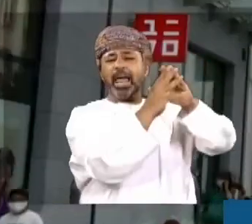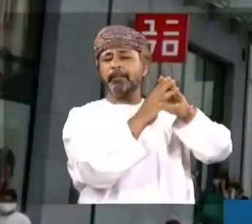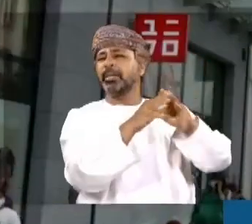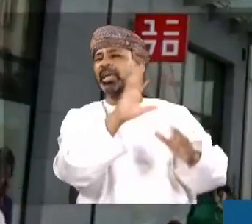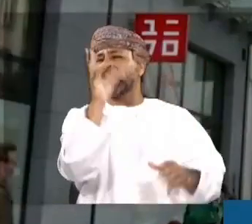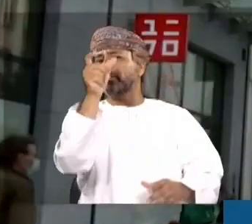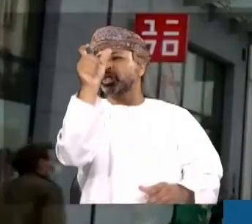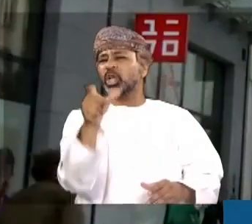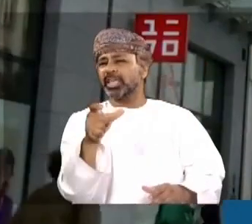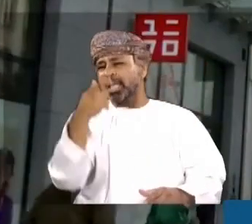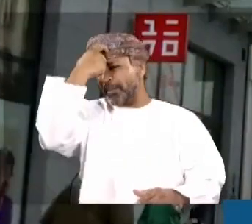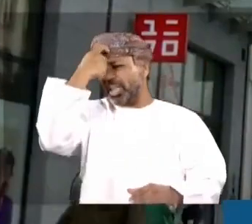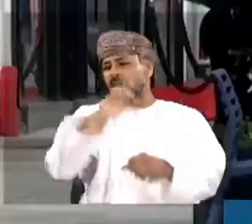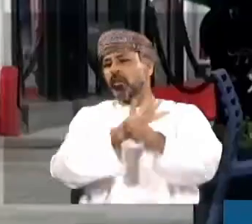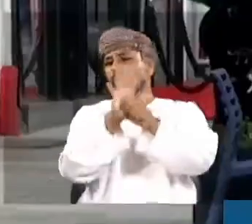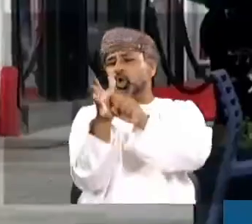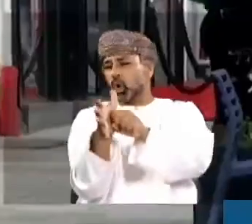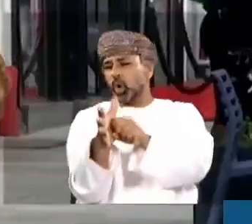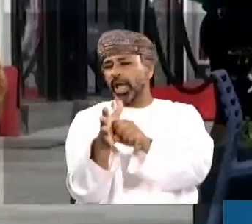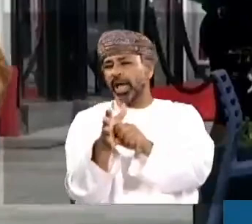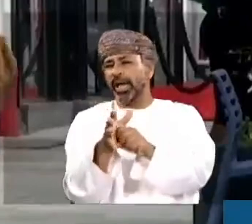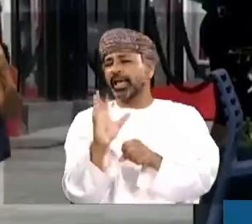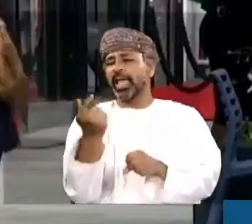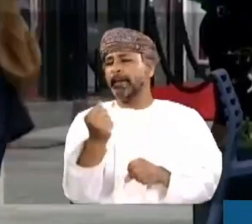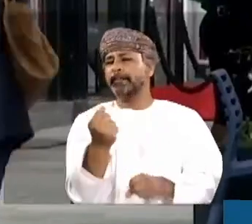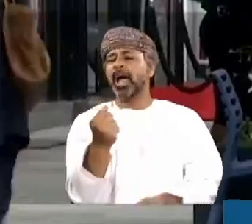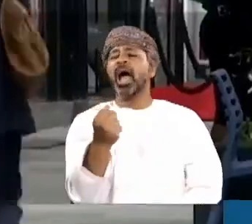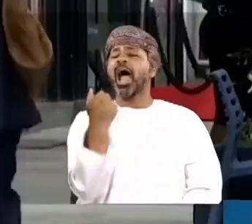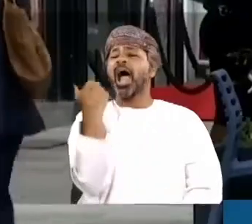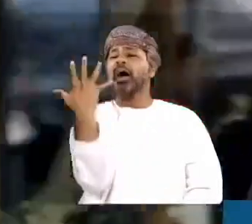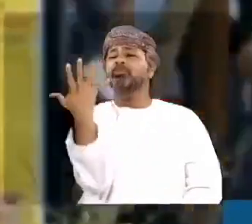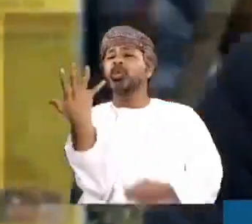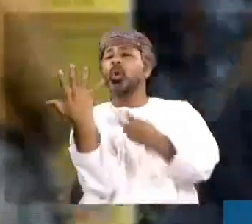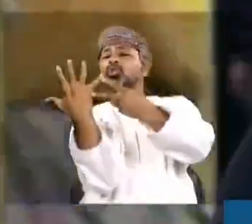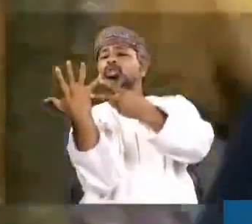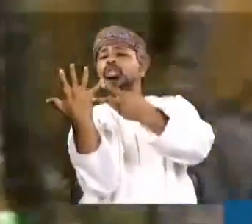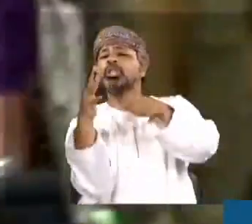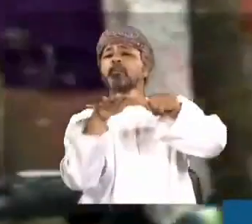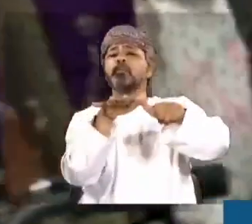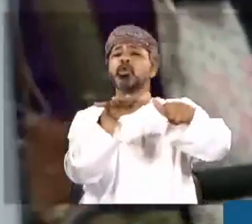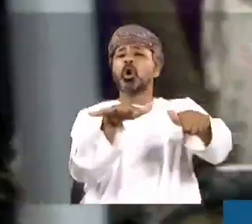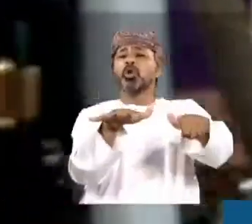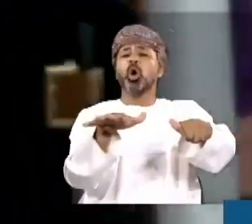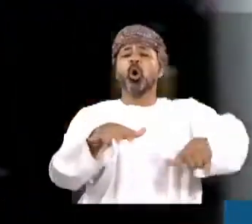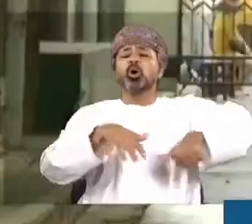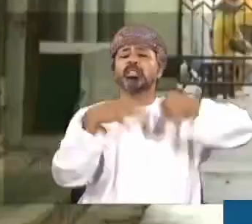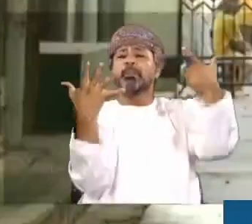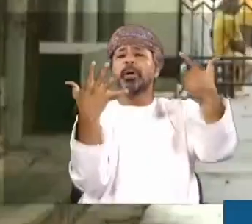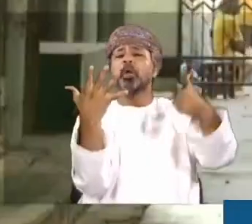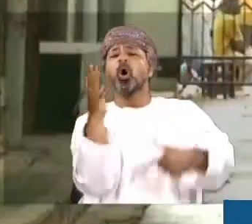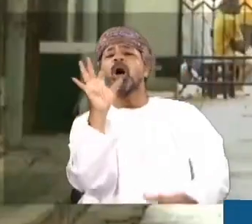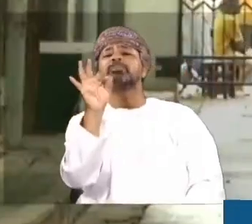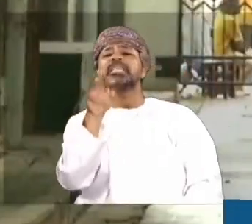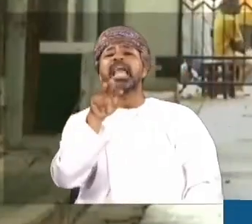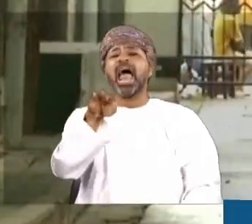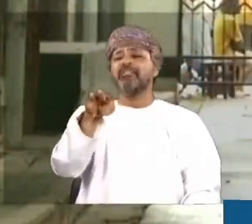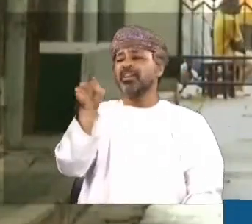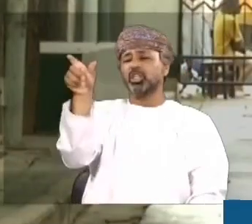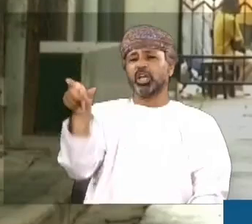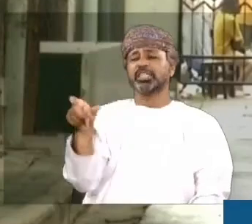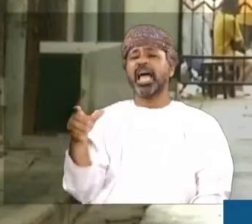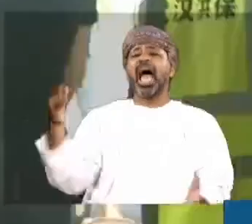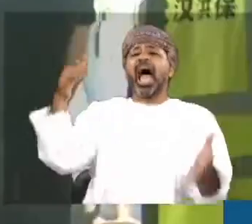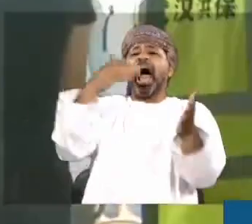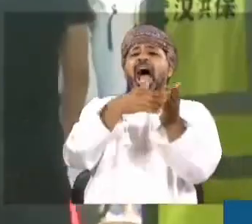عدد الإصابات بفيروس كورونا المستجد 25 مليونا و750 ألفا بحسب